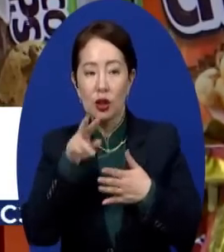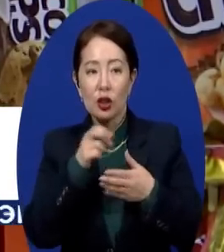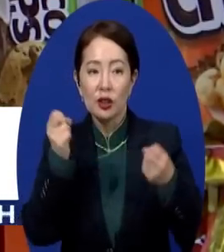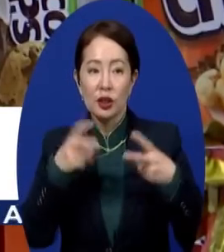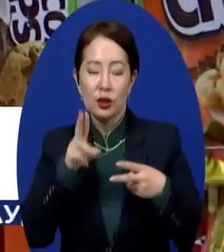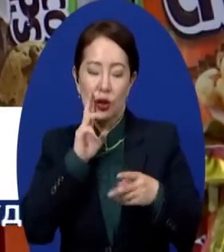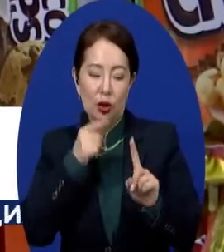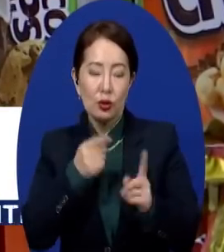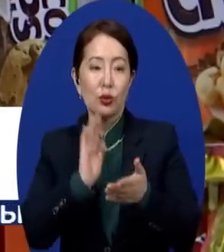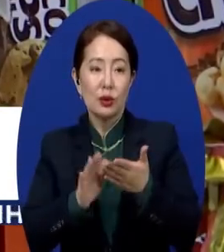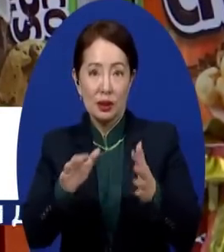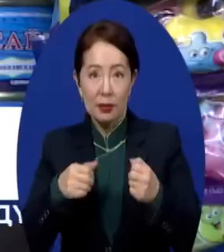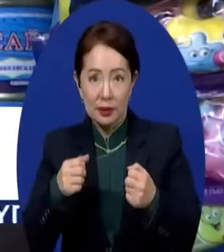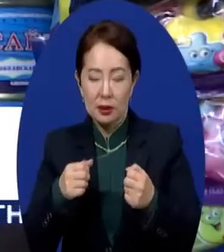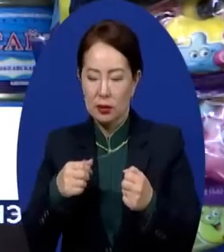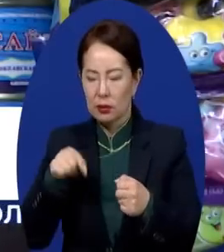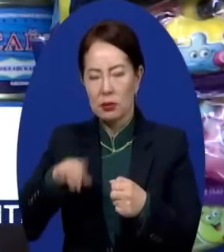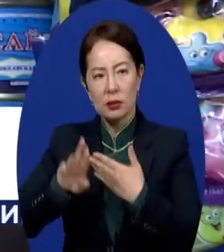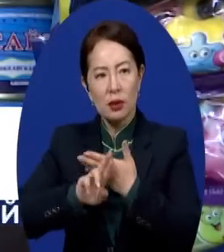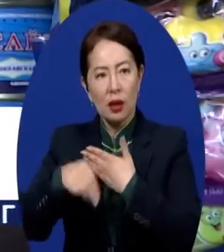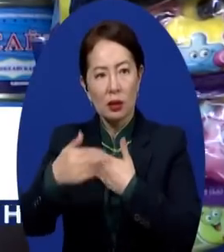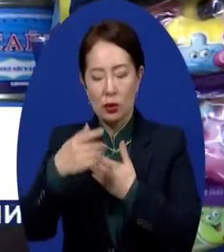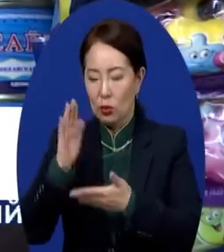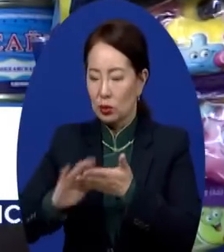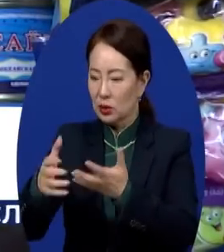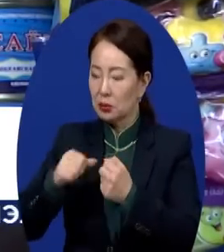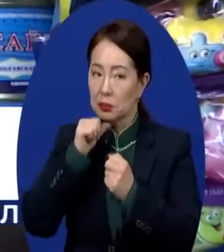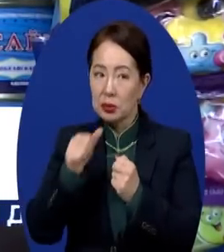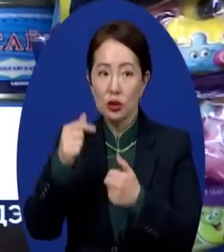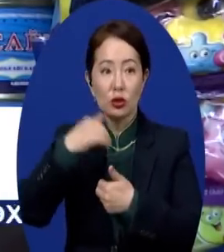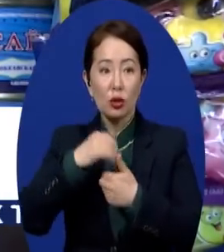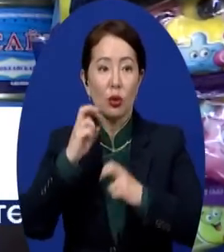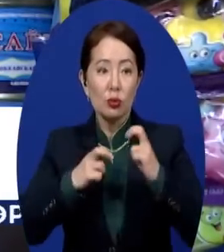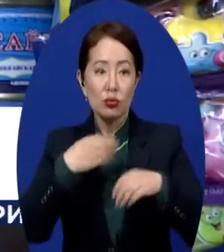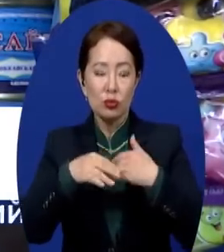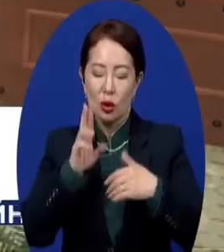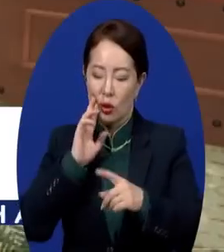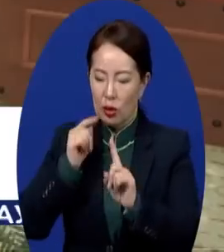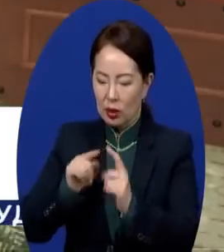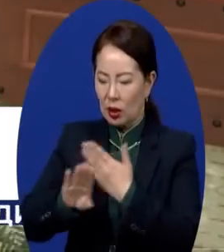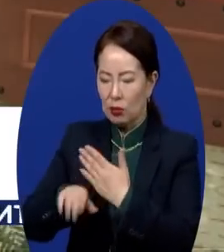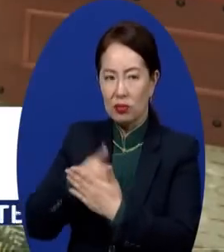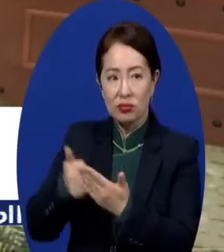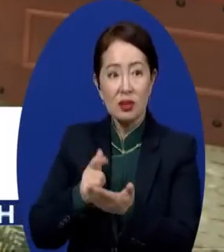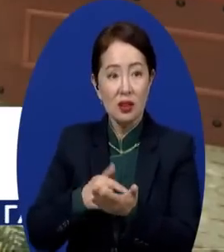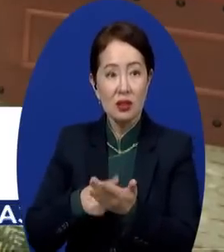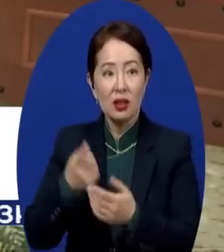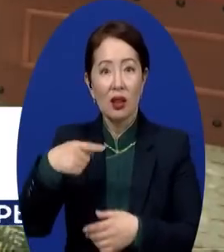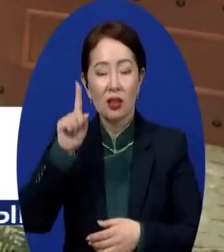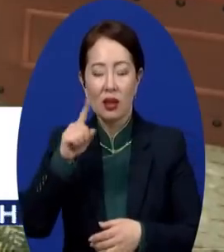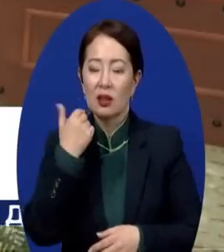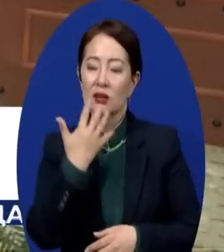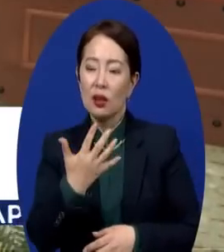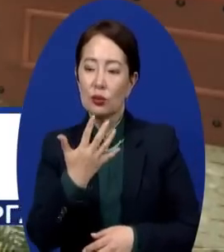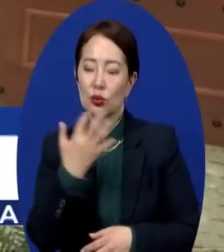хийжээ. Цаашид худалдаа авах биш, дотооддоо үйлдвэрлэж хүнсний эрүүл аюулгүй байдлыг хангах шаардлага байгаа юм. Инкийн тулд нийт тэргүүнд 500